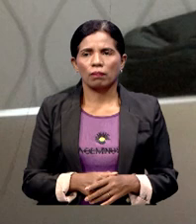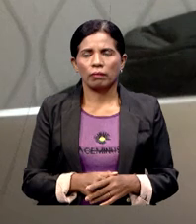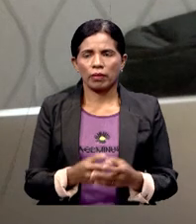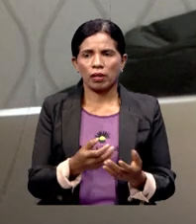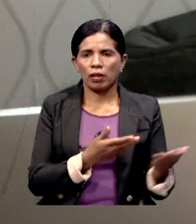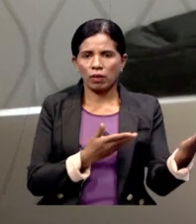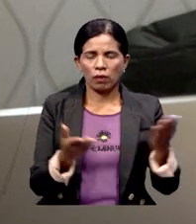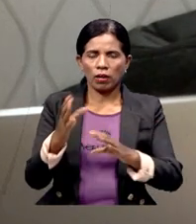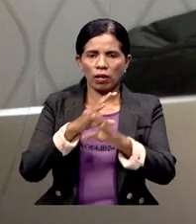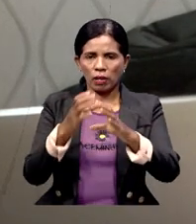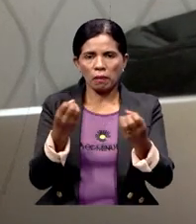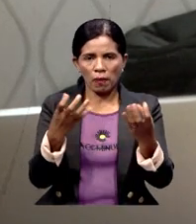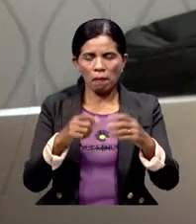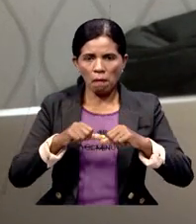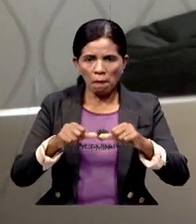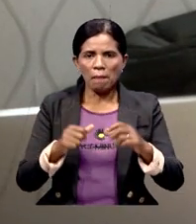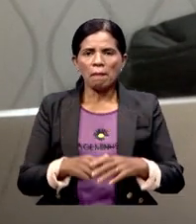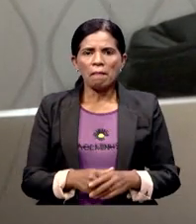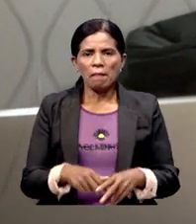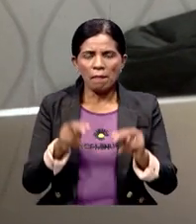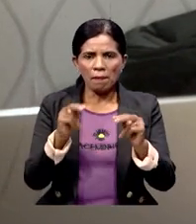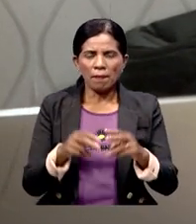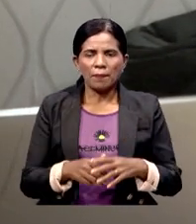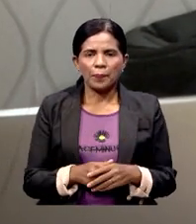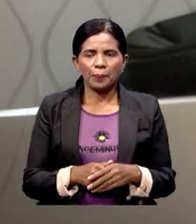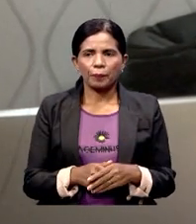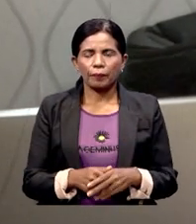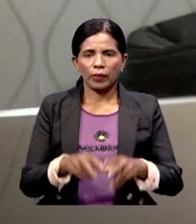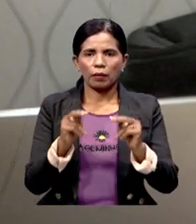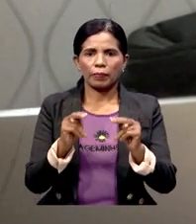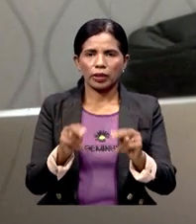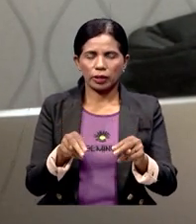importação mas continua e precisa